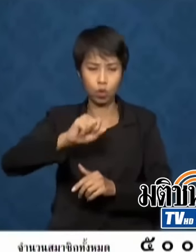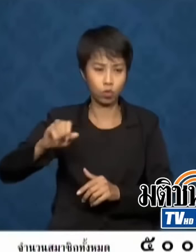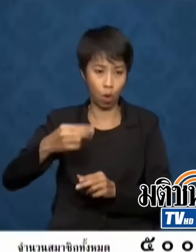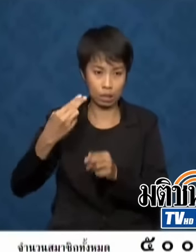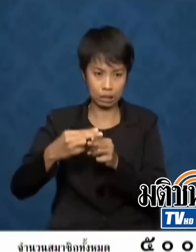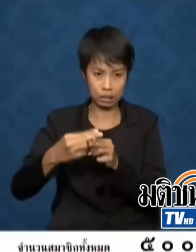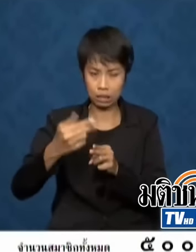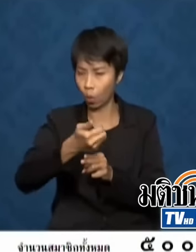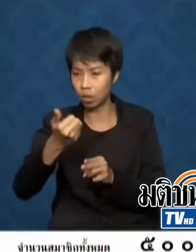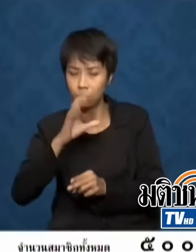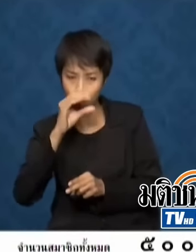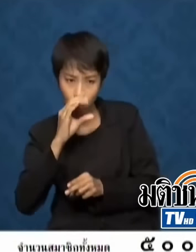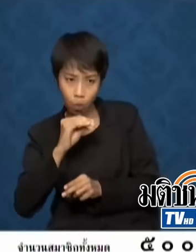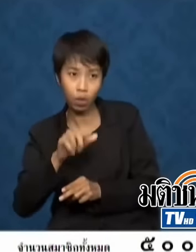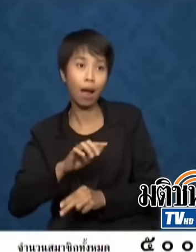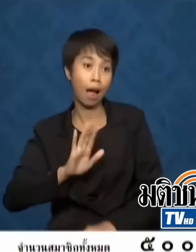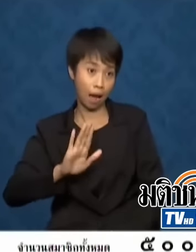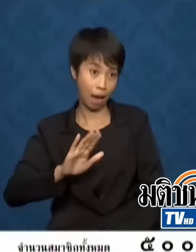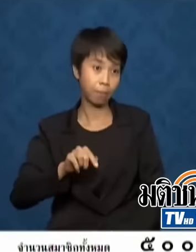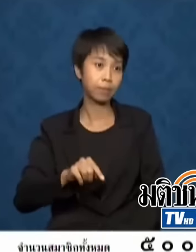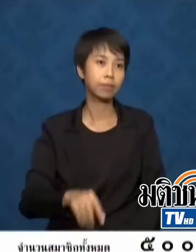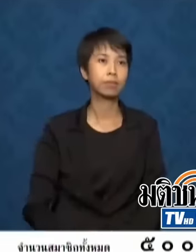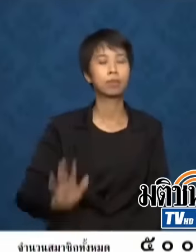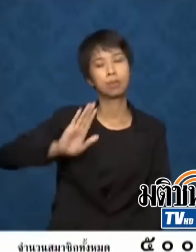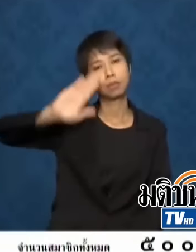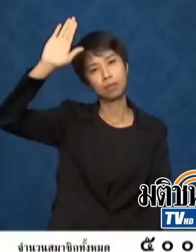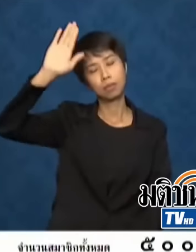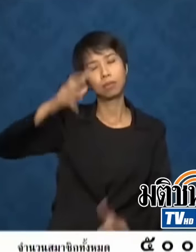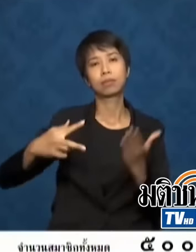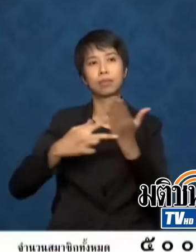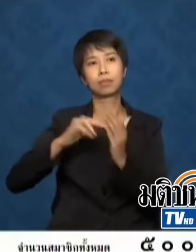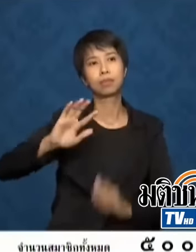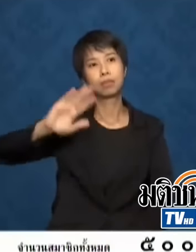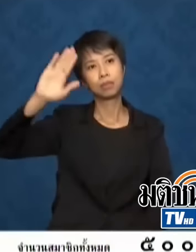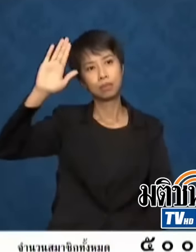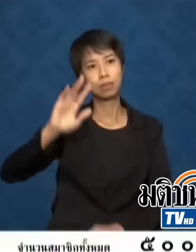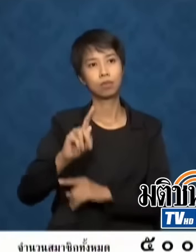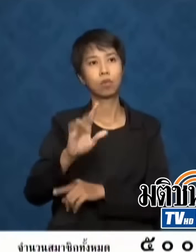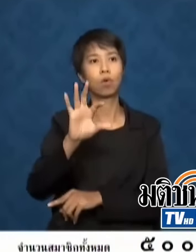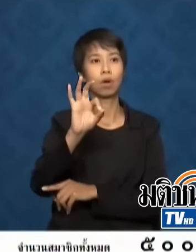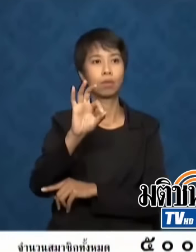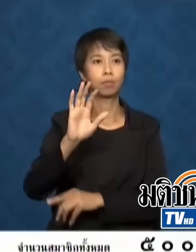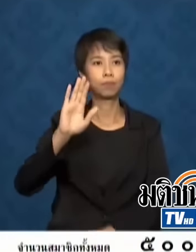มือทุกคนครับรู้ครับเห็นครับ ท่านประธานครับผมขอประท้วงท่านประธานครับข้อครับข้อ9ครับ